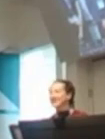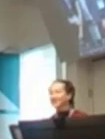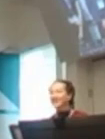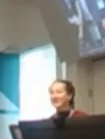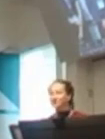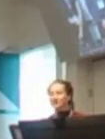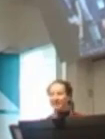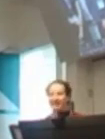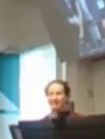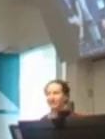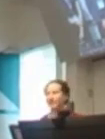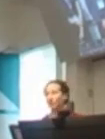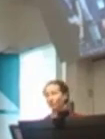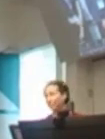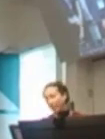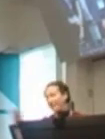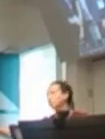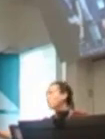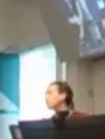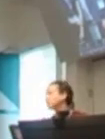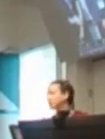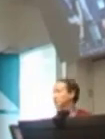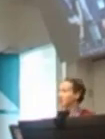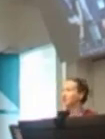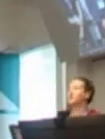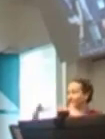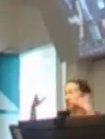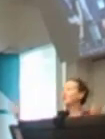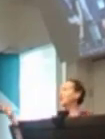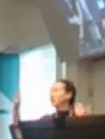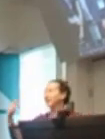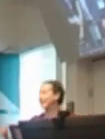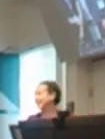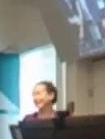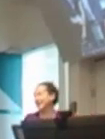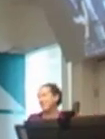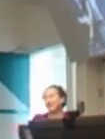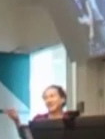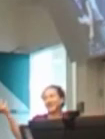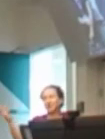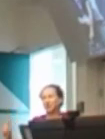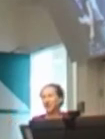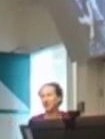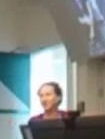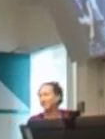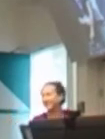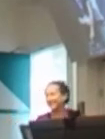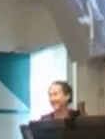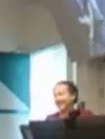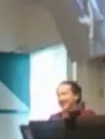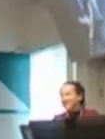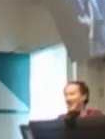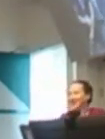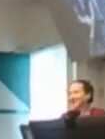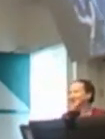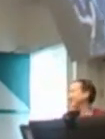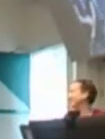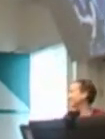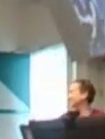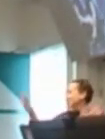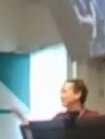autre façon de créer nos réels, puis on vous promet qu'au prochain colloque, on va avoir une réel créée à partir de ChatGPT à la